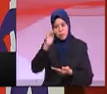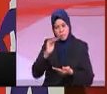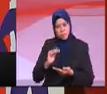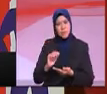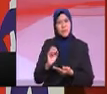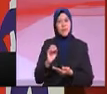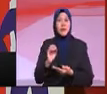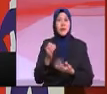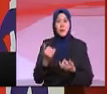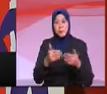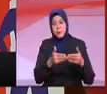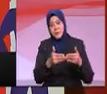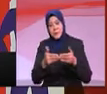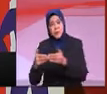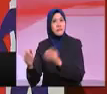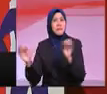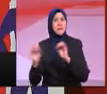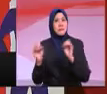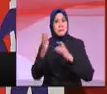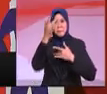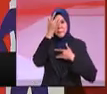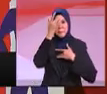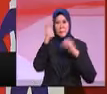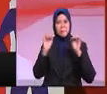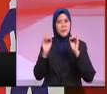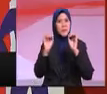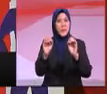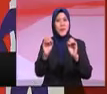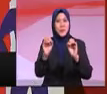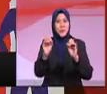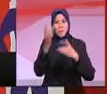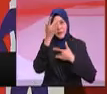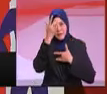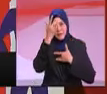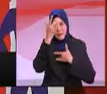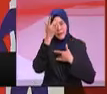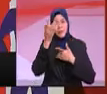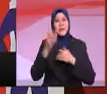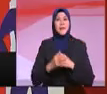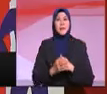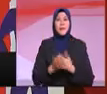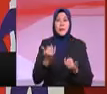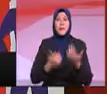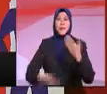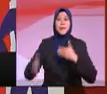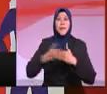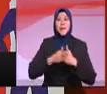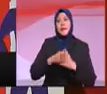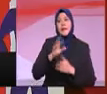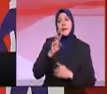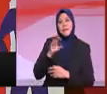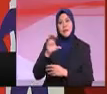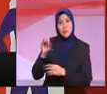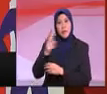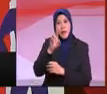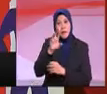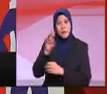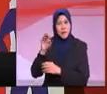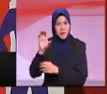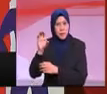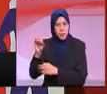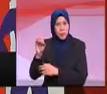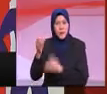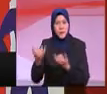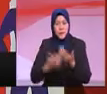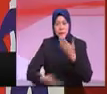3 hari turut-turut kita tak ada pesakit langsung, zero cases. Dan kita beralih pada RMCO. RMCO ialah